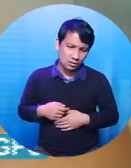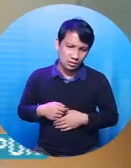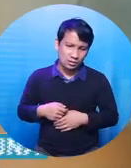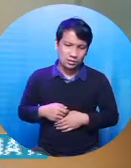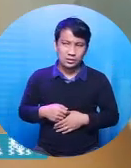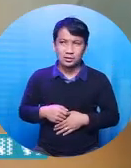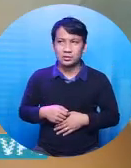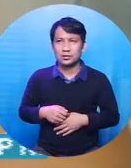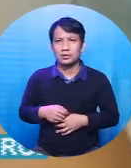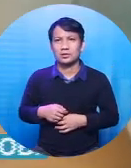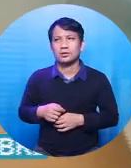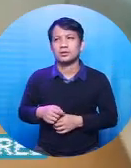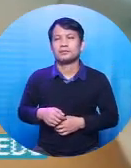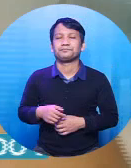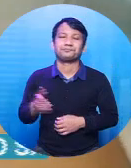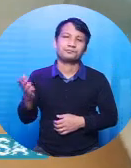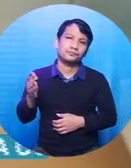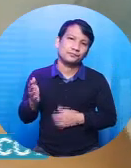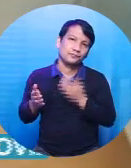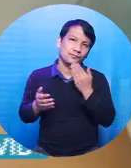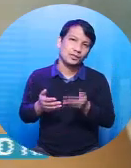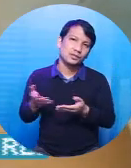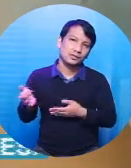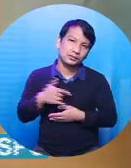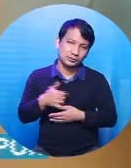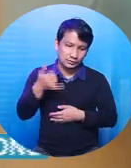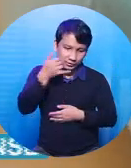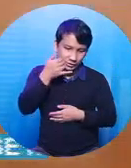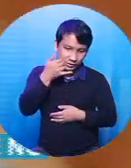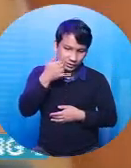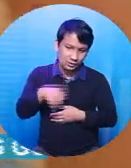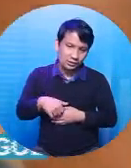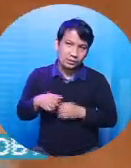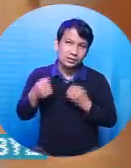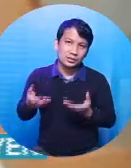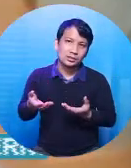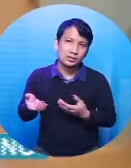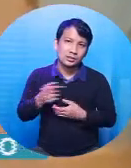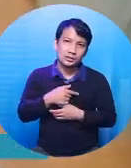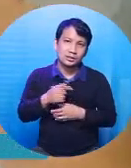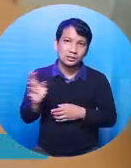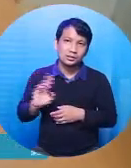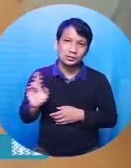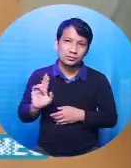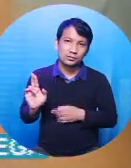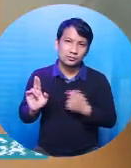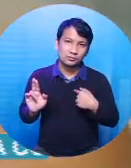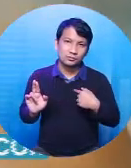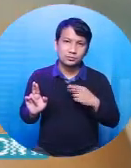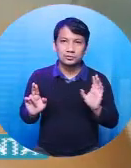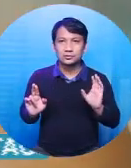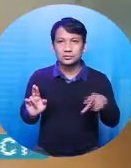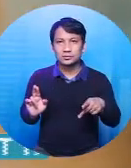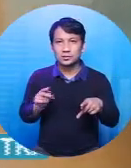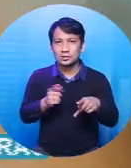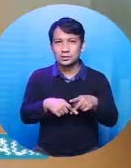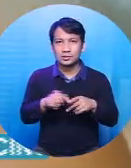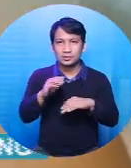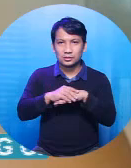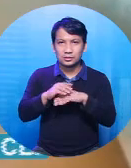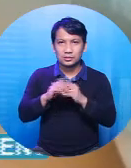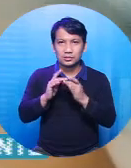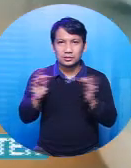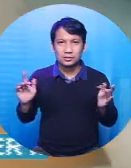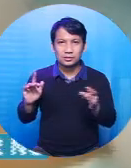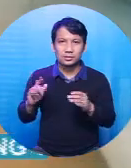kasi nagising lang namin nun, ma, tsaka kapag tumawag ka, ma, wala kayang nag-ring sa cellphone ko, tsaka kahit online ako,